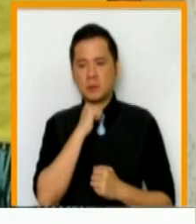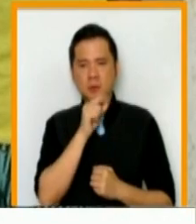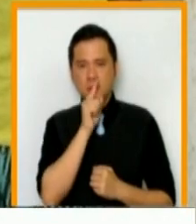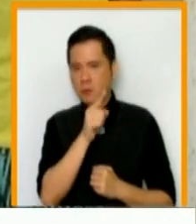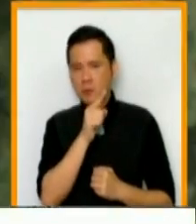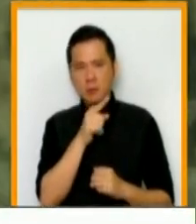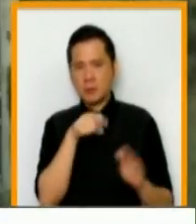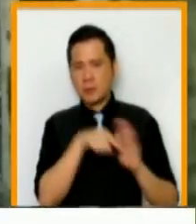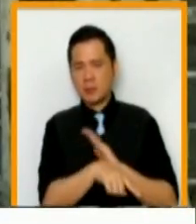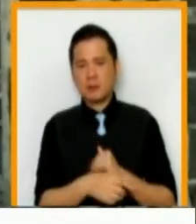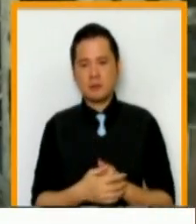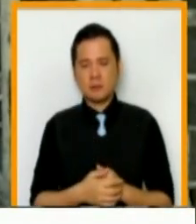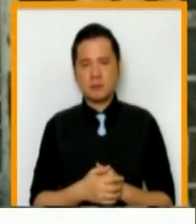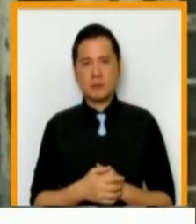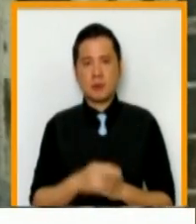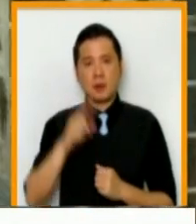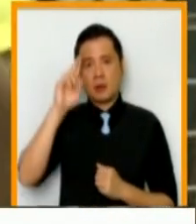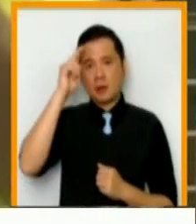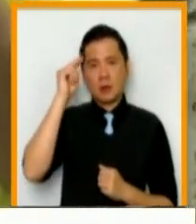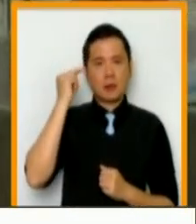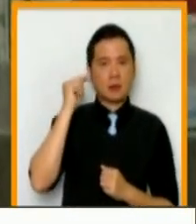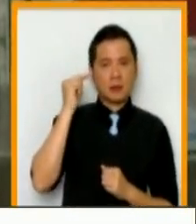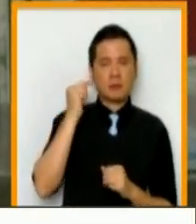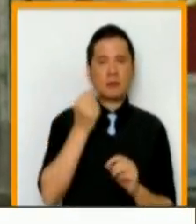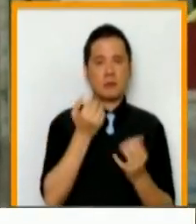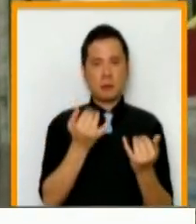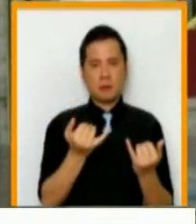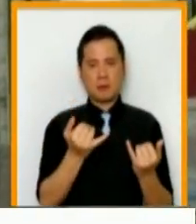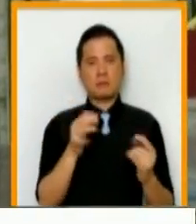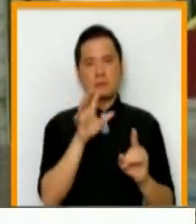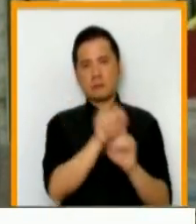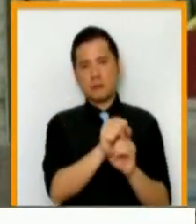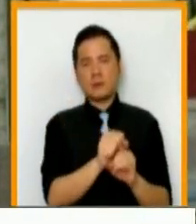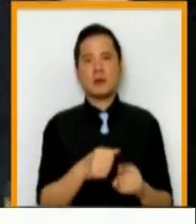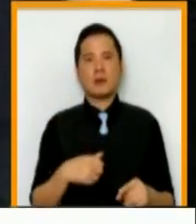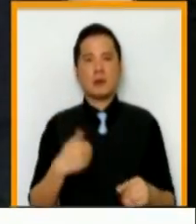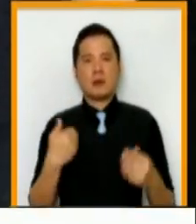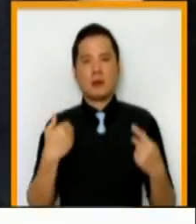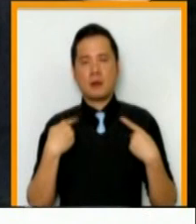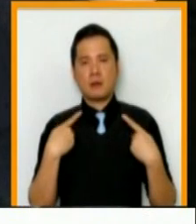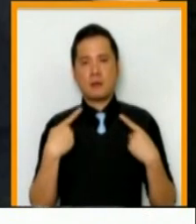na may piyansang 120,000 pesos na itinakda ng korte na nagpa-aresto